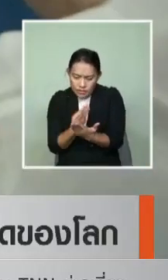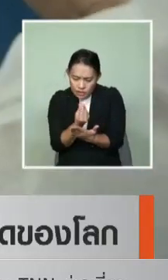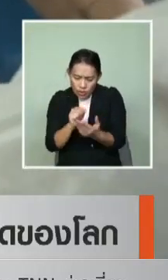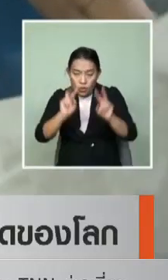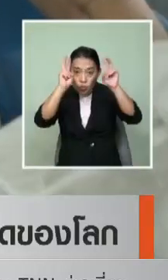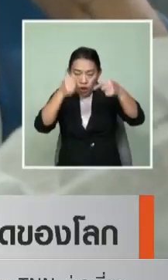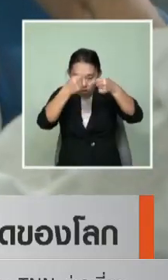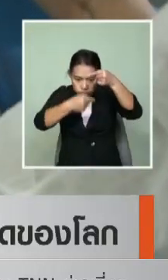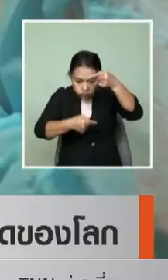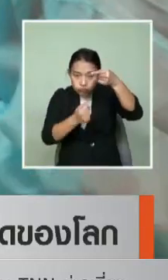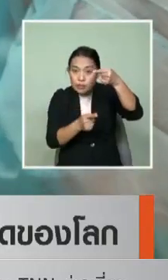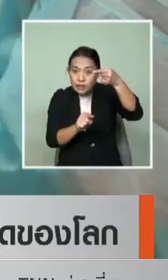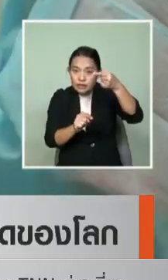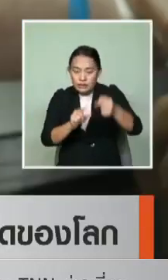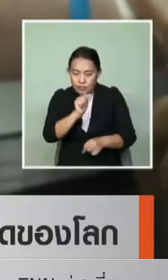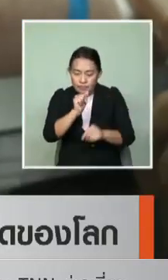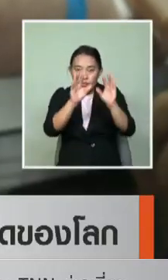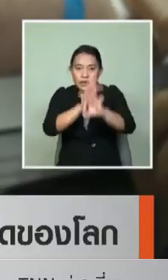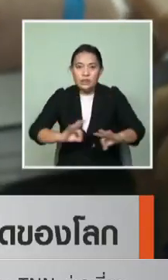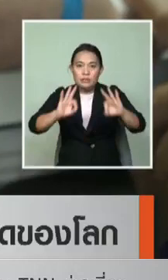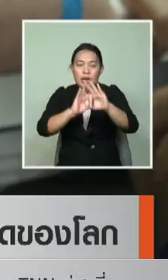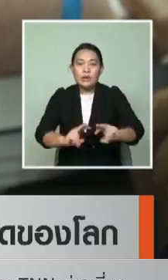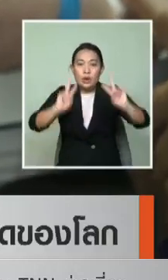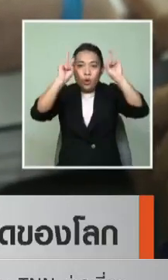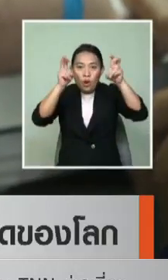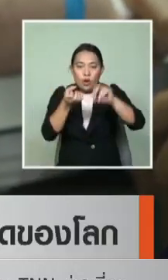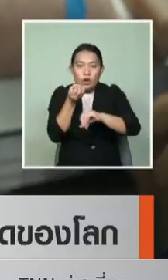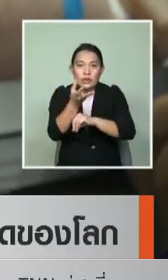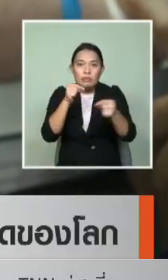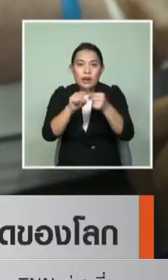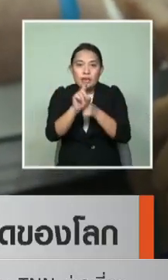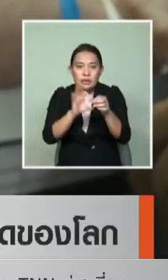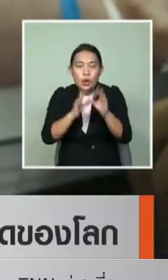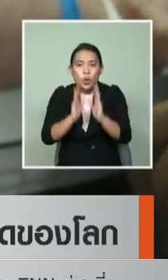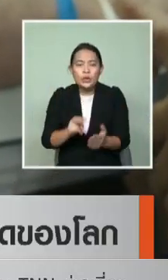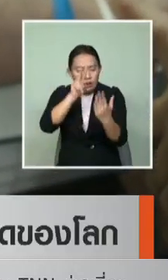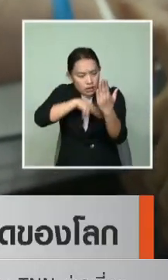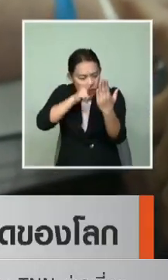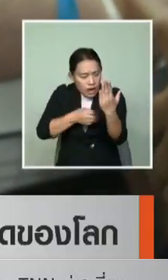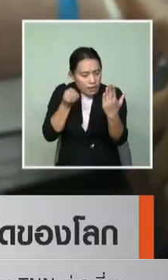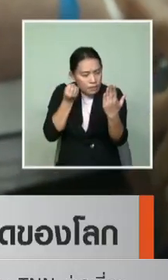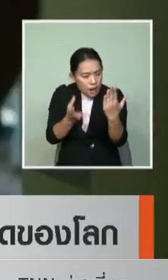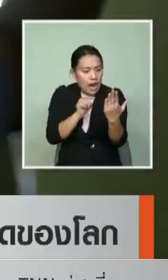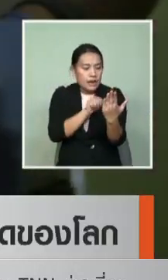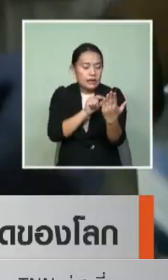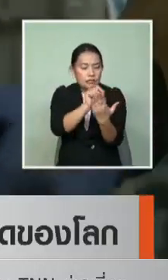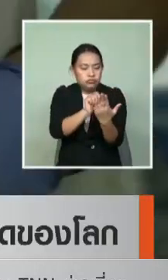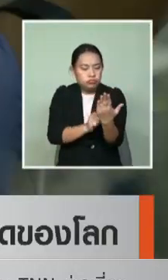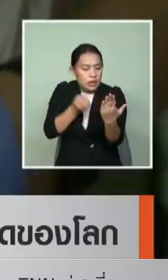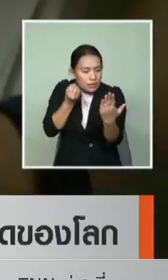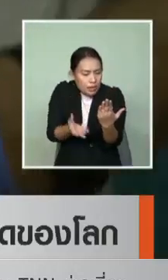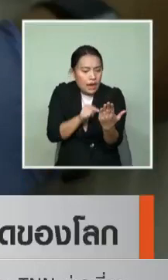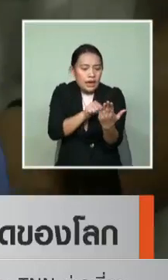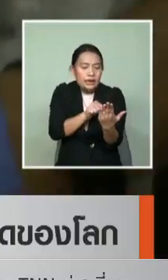ข้อหลักๆนะคะซึ่งหัวข้อที่ได้รับความนิยมมากที่สุดคนบริโภคคนอ่านมากที่สุดเลยแล้วก็มีการเขียนถึงเยอะที่สุดเลยค่ะ